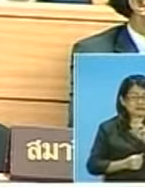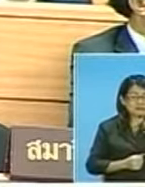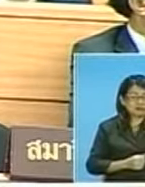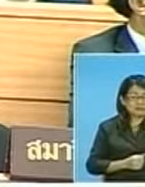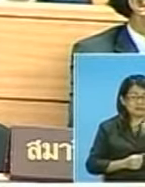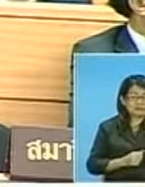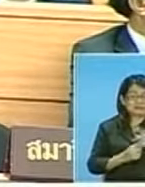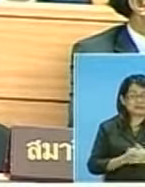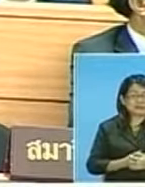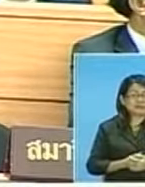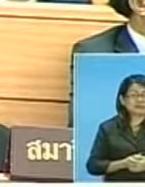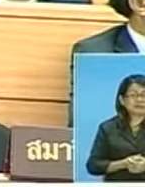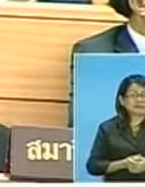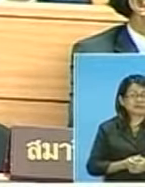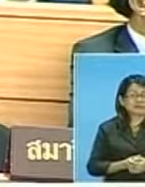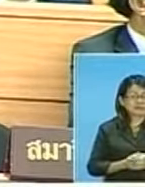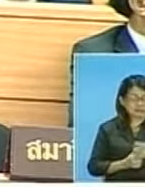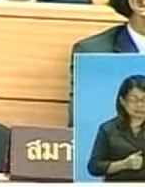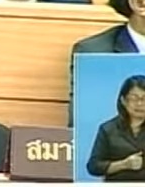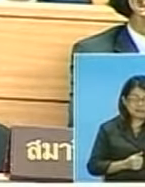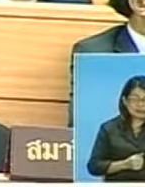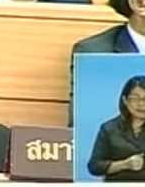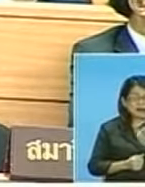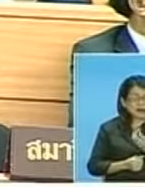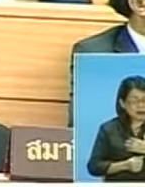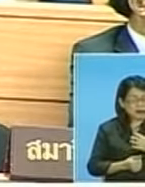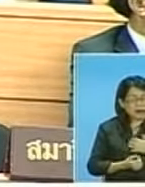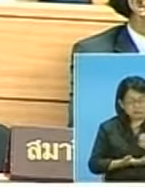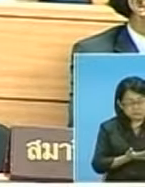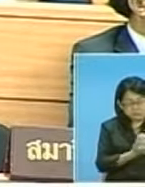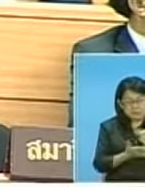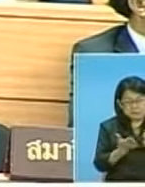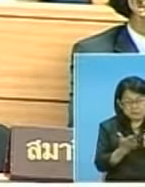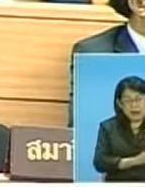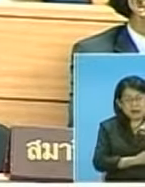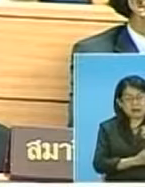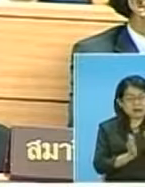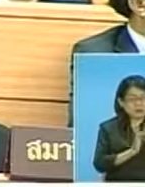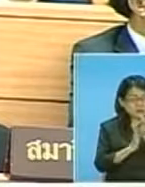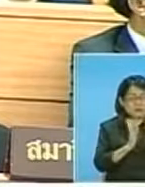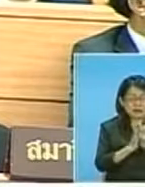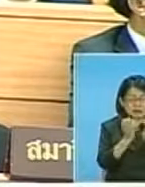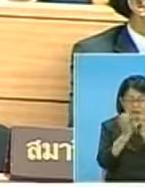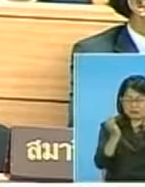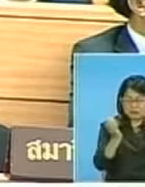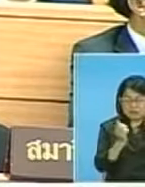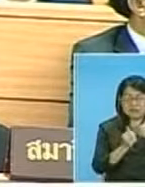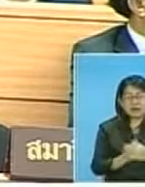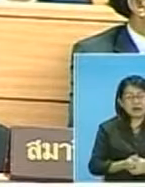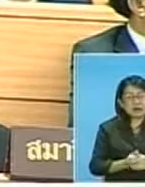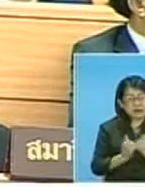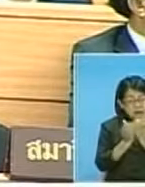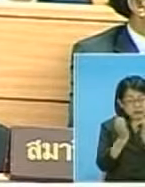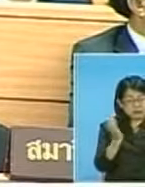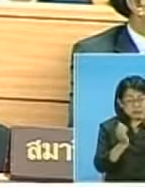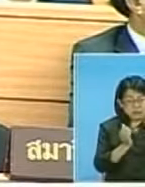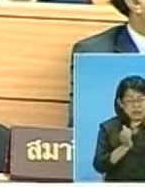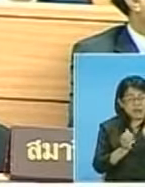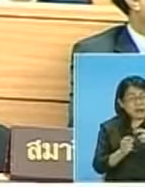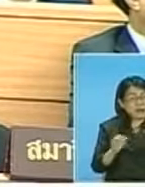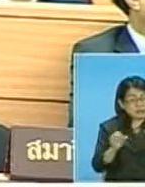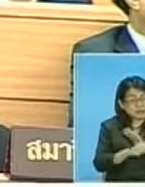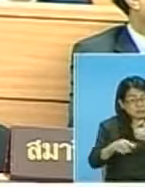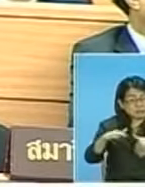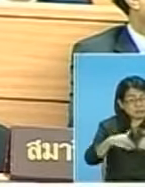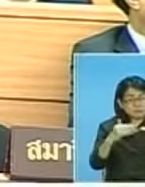านก็มีความเห็นสอดคล้องกันว่าก็อยากให้มันออกมาดีที่สุดการที่รัฐประตูออกมาจะดีที่สุดแล้วก็ไปประชาธิปไตย